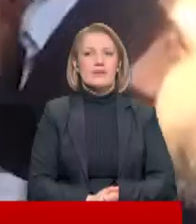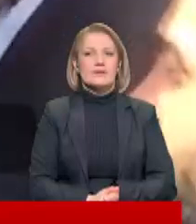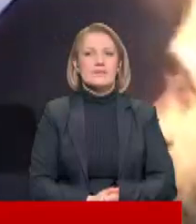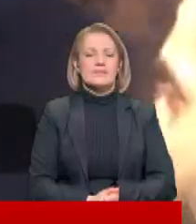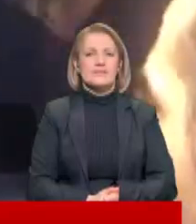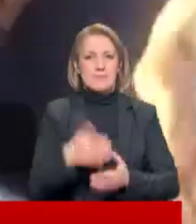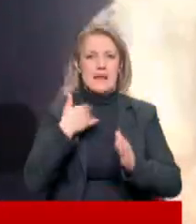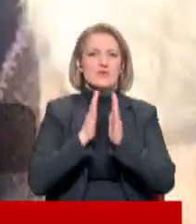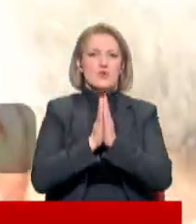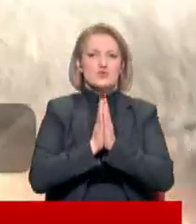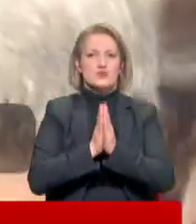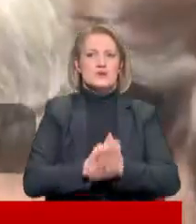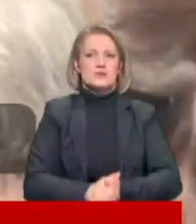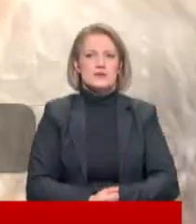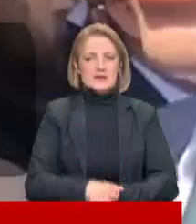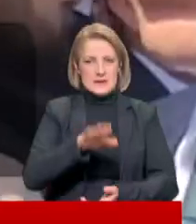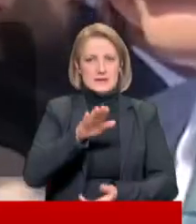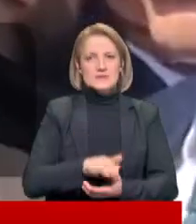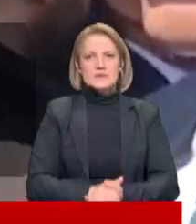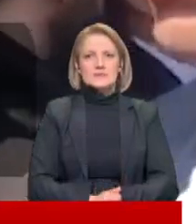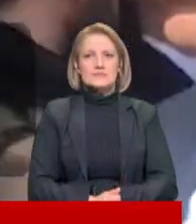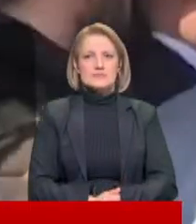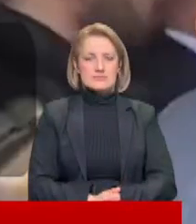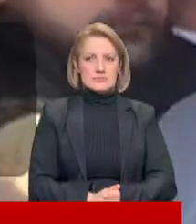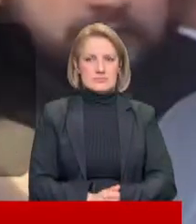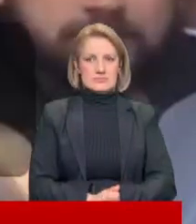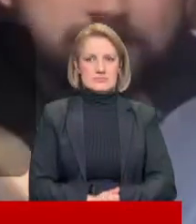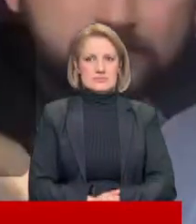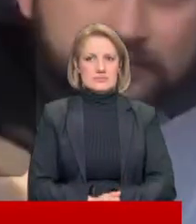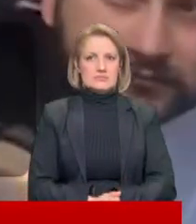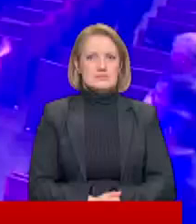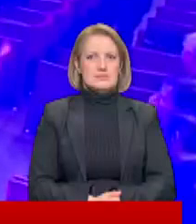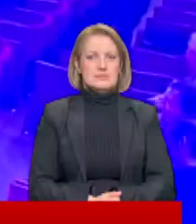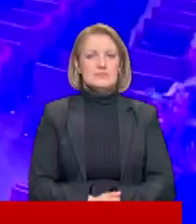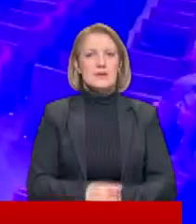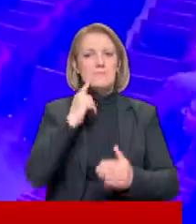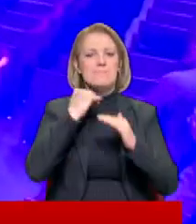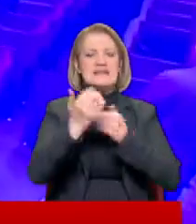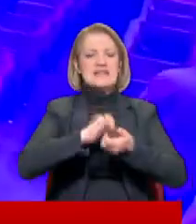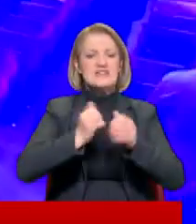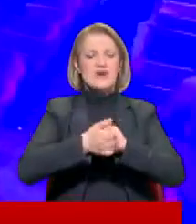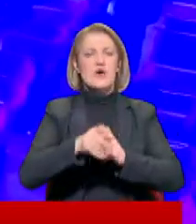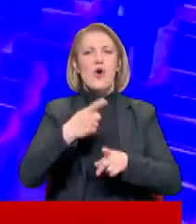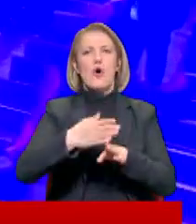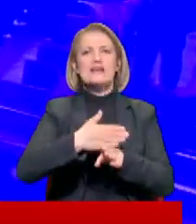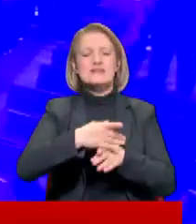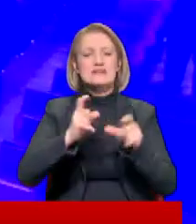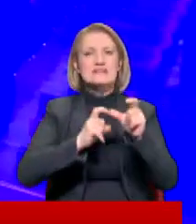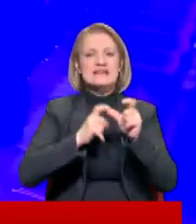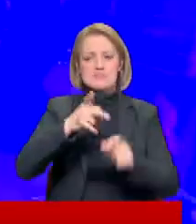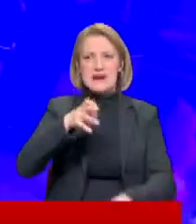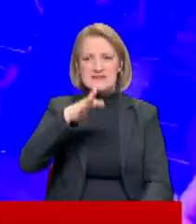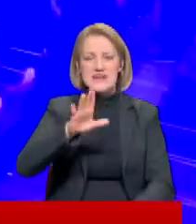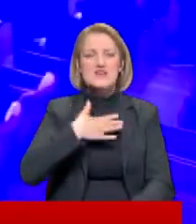şimdi. Ben özür diliyorum. Öpüyorum. Gel kardeşim. Öpüyorum seni. Bunu da çeker misin? Millet İttifakı ortaklarından Saadet Partisi